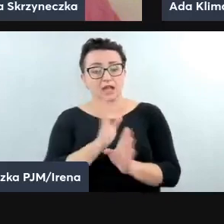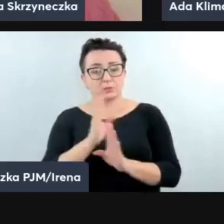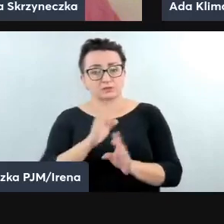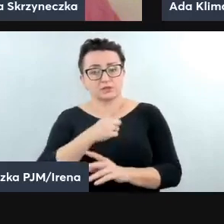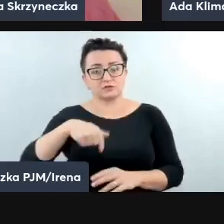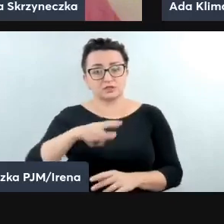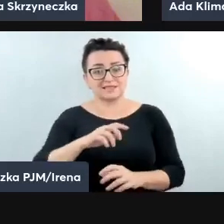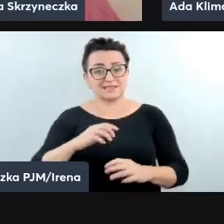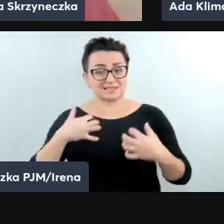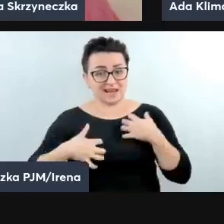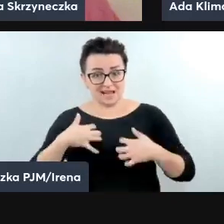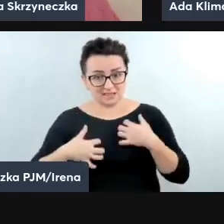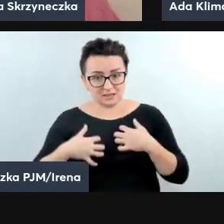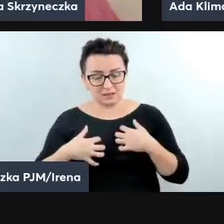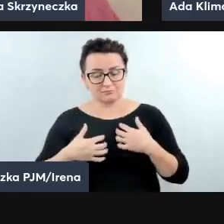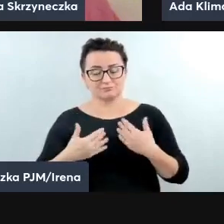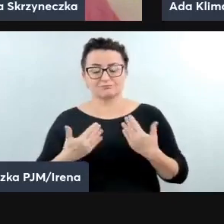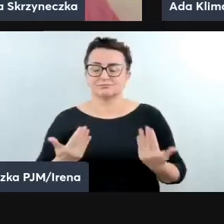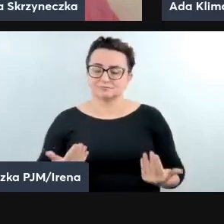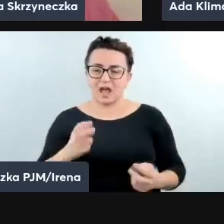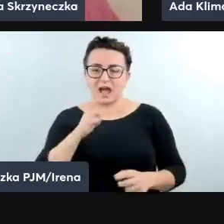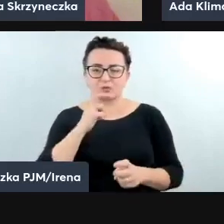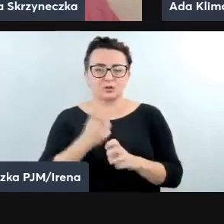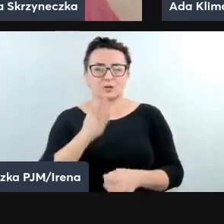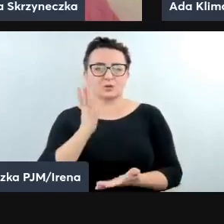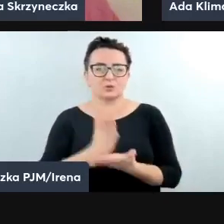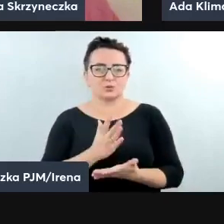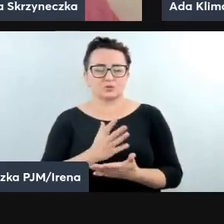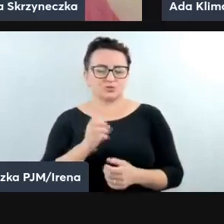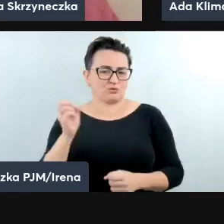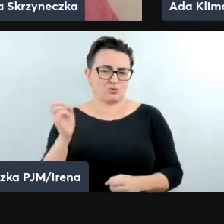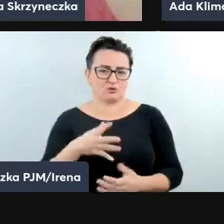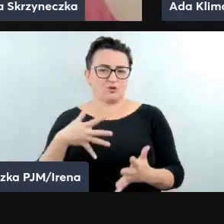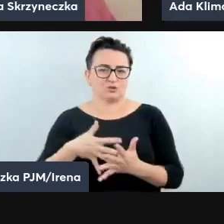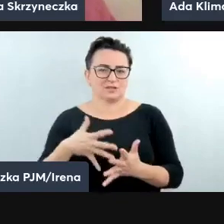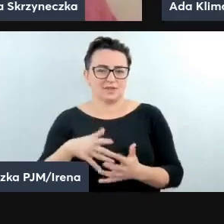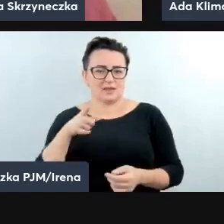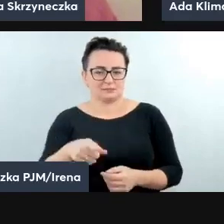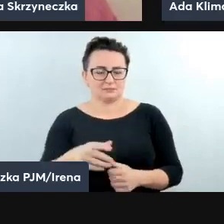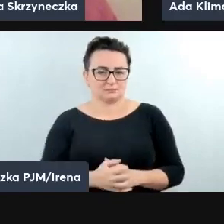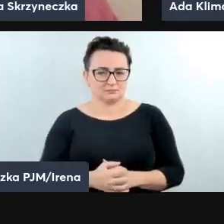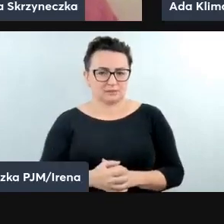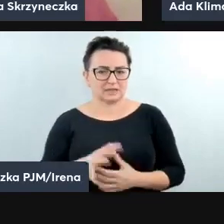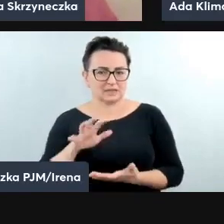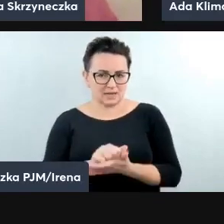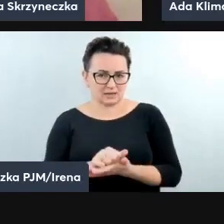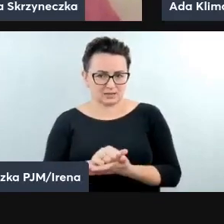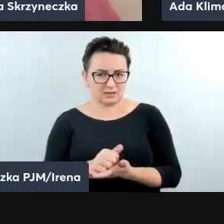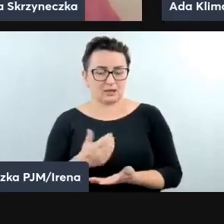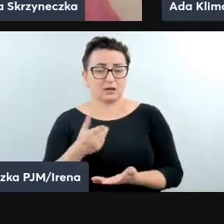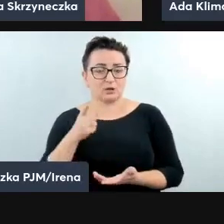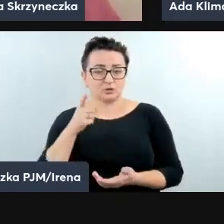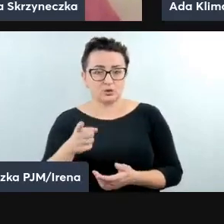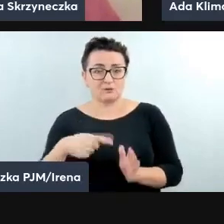to automatycznie jakby już dużo gorzej oceniali te zajęcia. Więc no na pewno to jest dla mnie taka kluczowa rzecz, żeby być dla